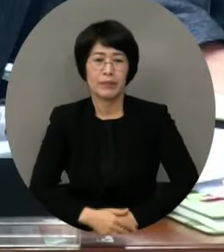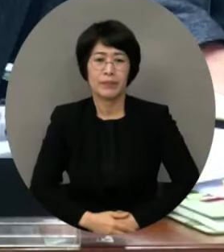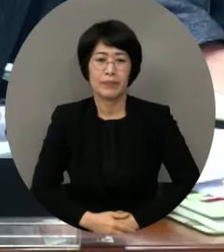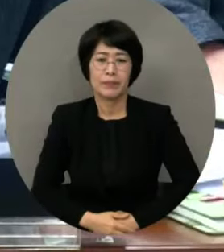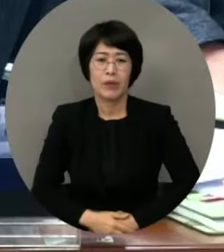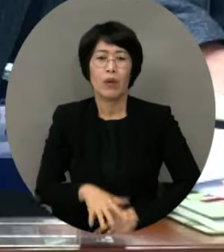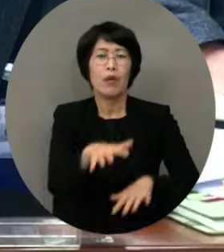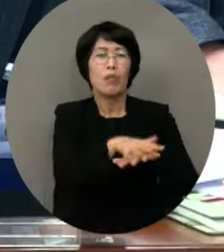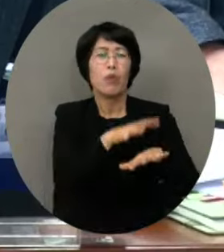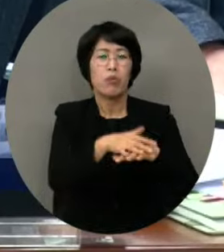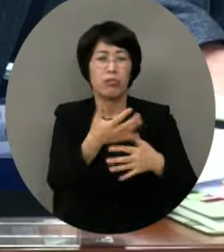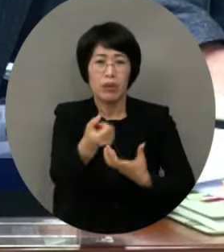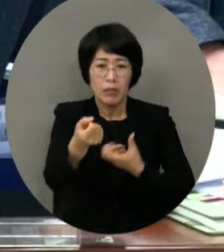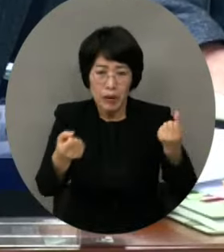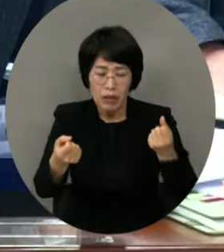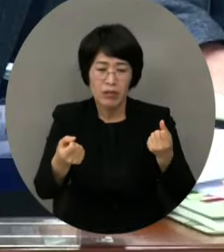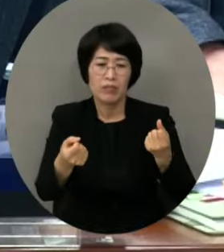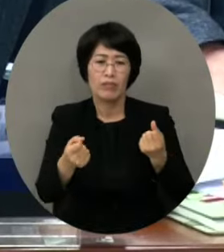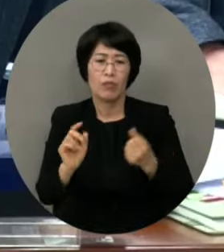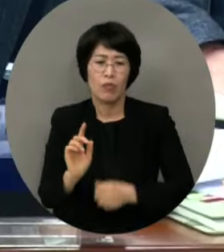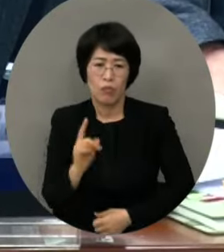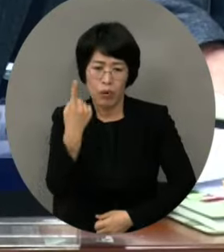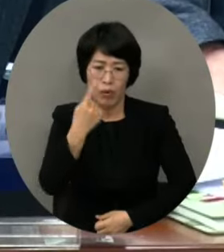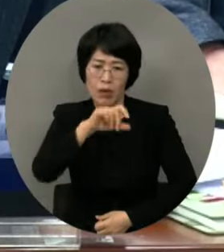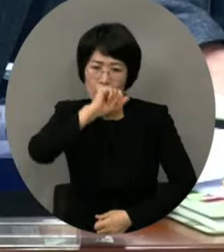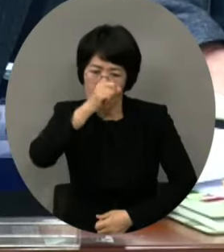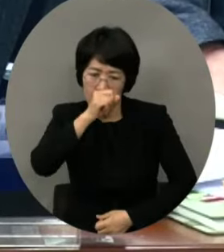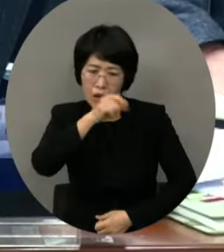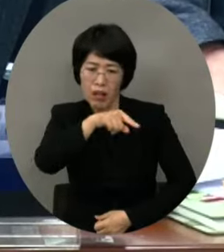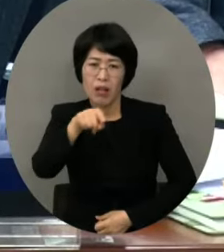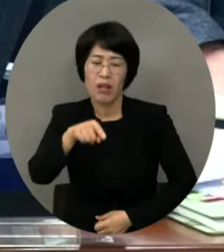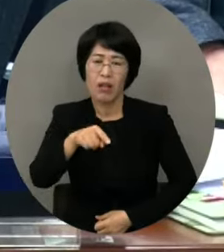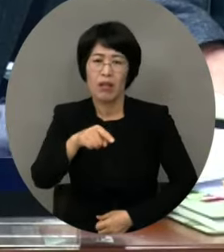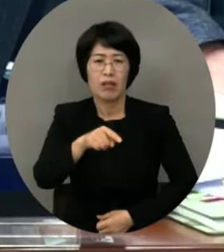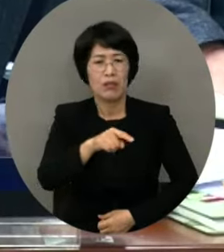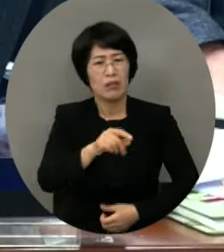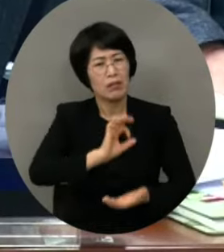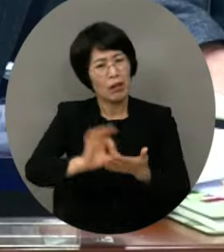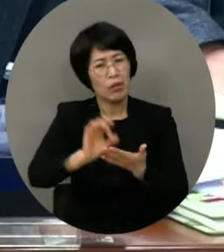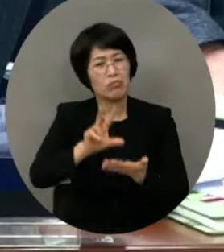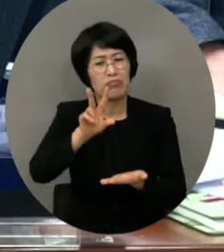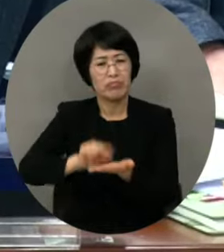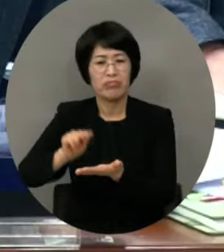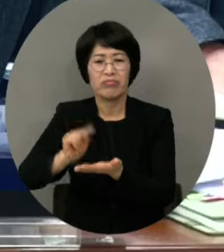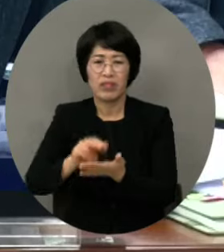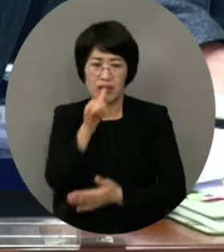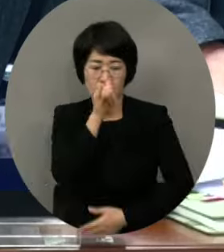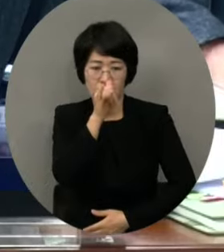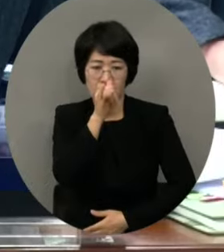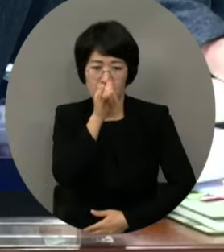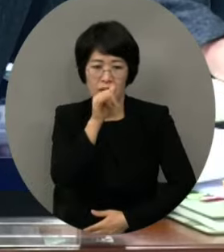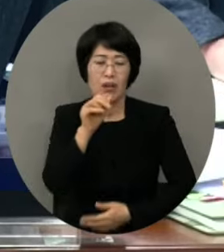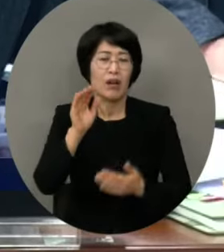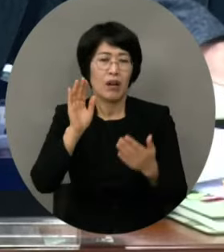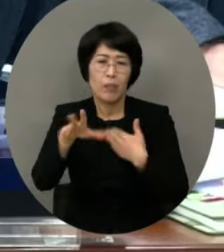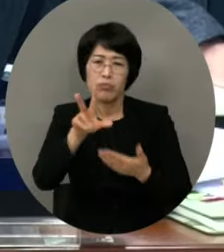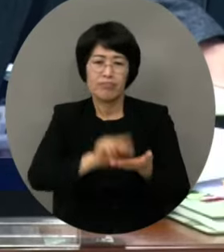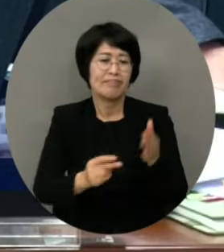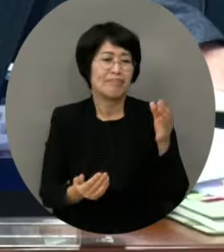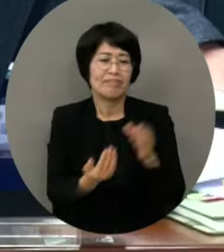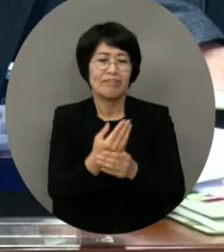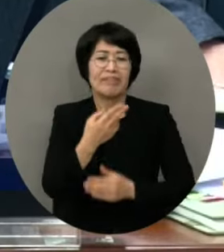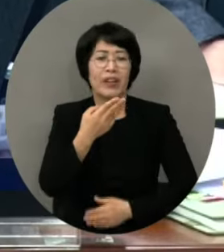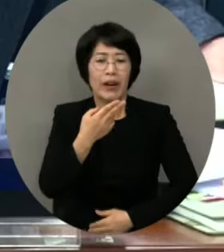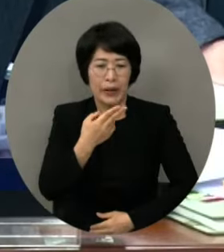올해 조직이 분리되면서 예산이 조금 그렇게 되는 현상이 일어났는데요. 앞으로 이제 이러한